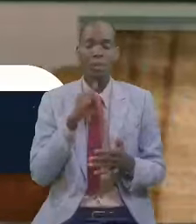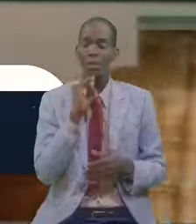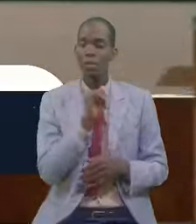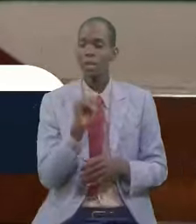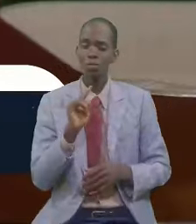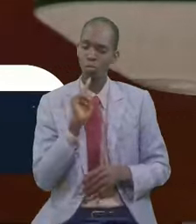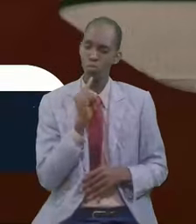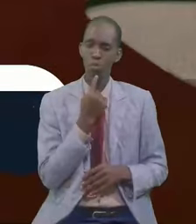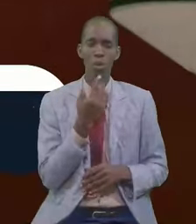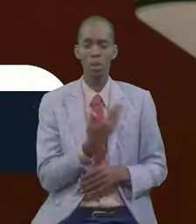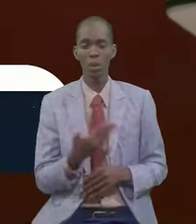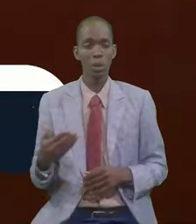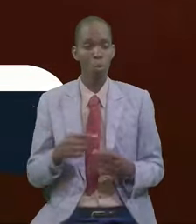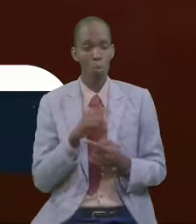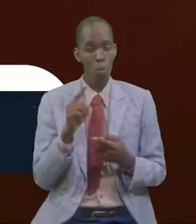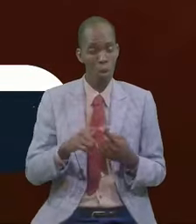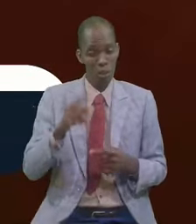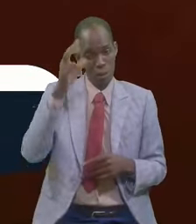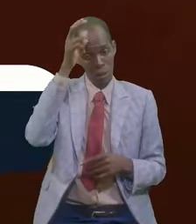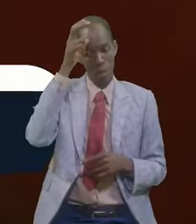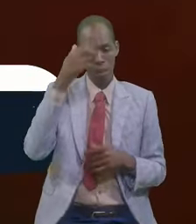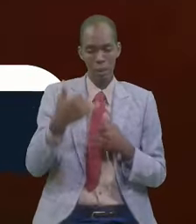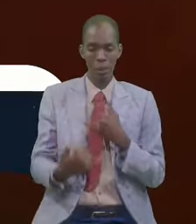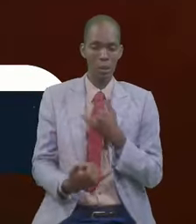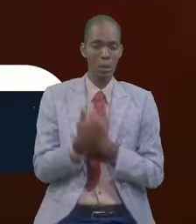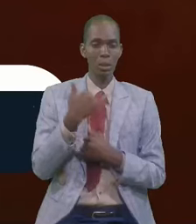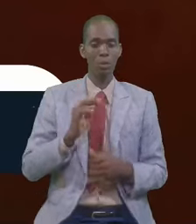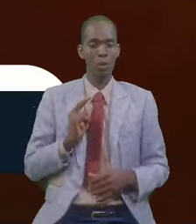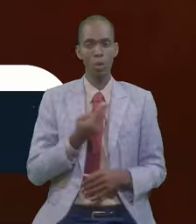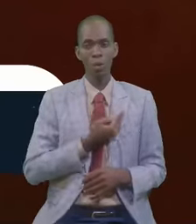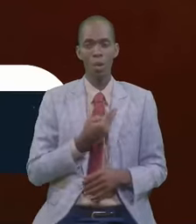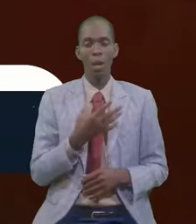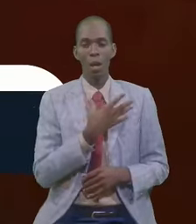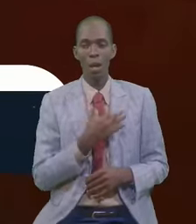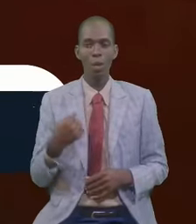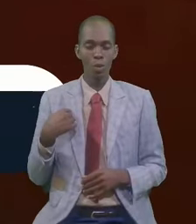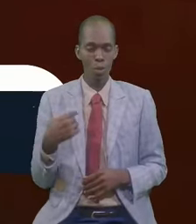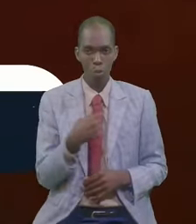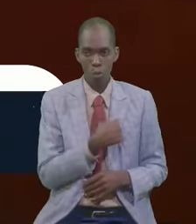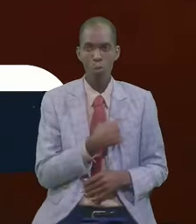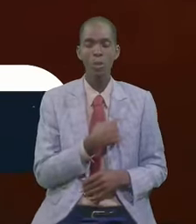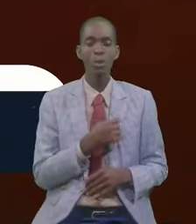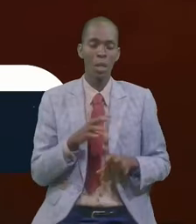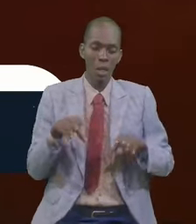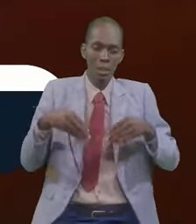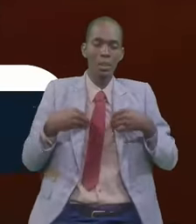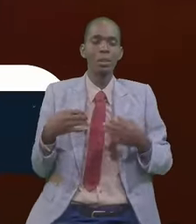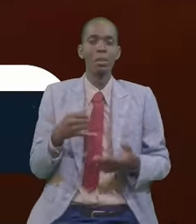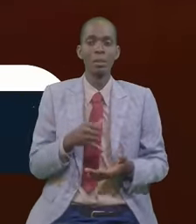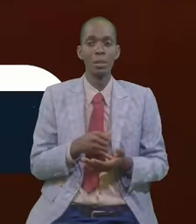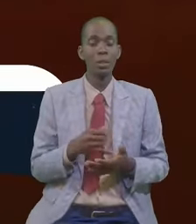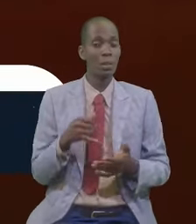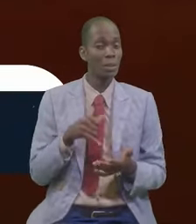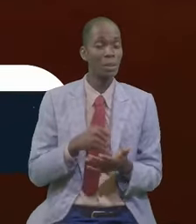sérieux? Lorsque Satan nous séduit et nous l'acceptons, alors c'est